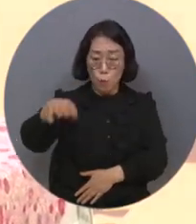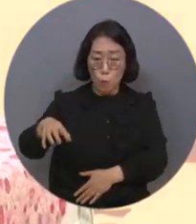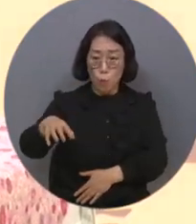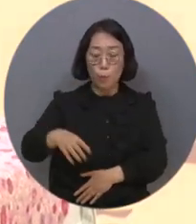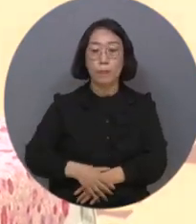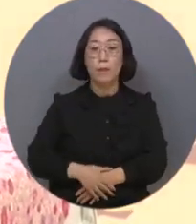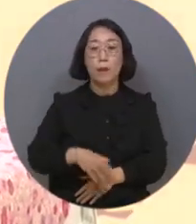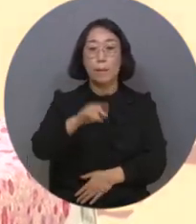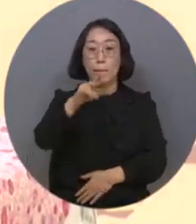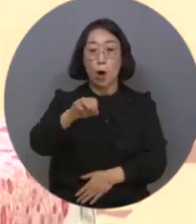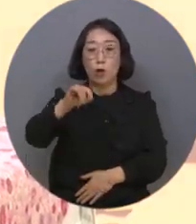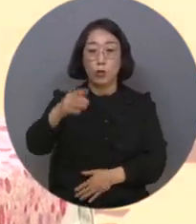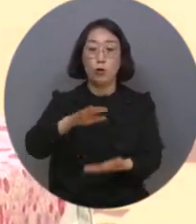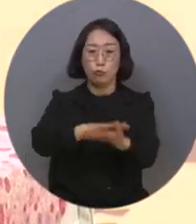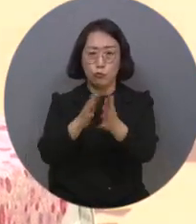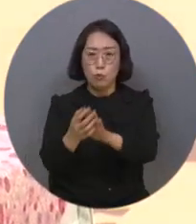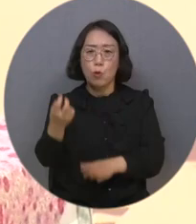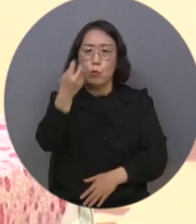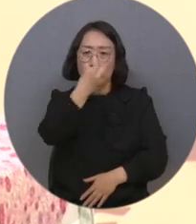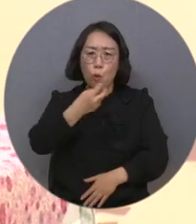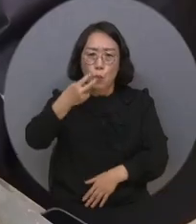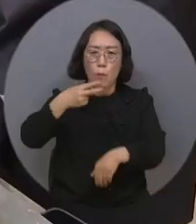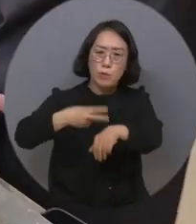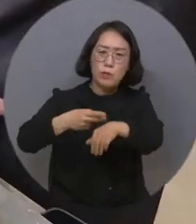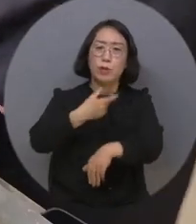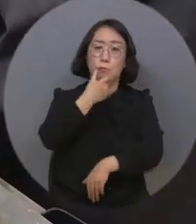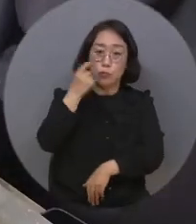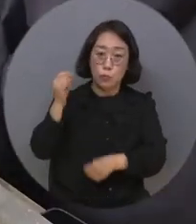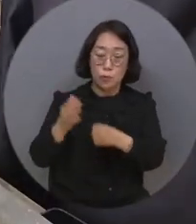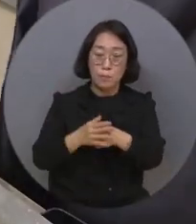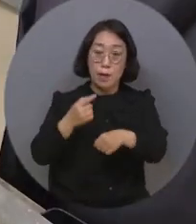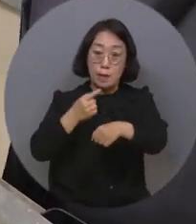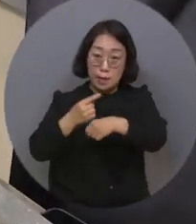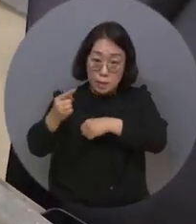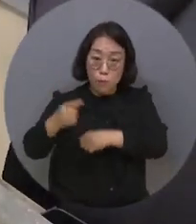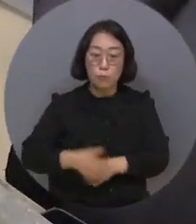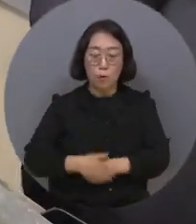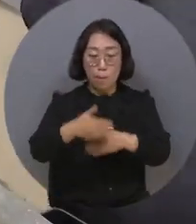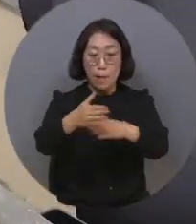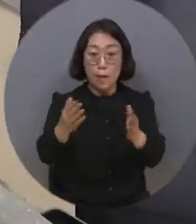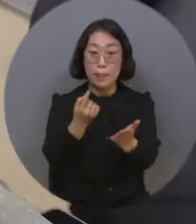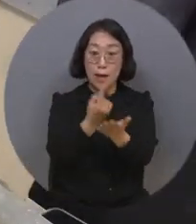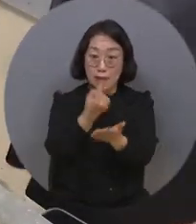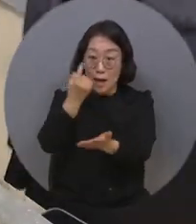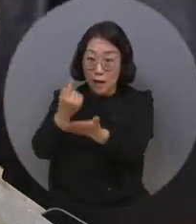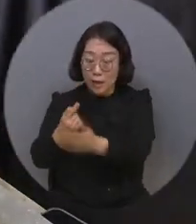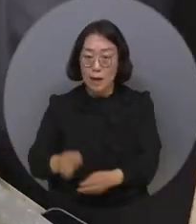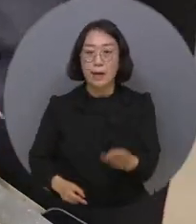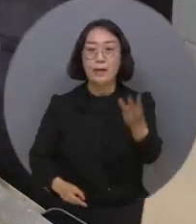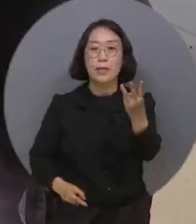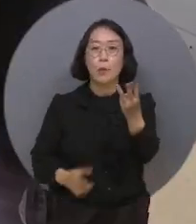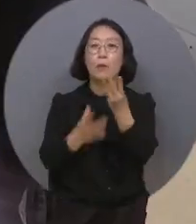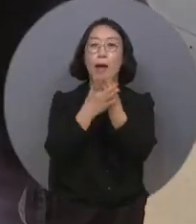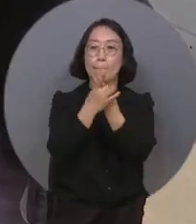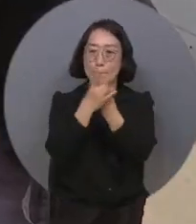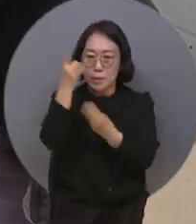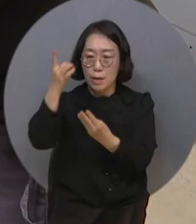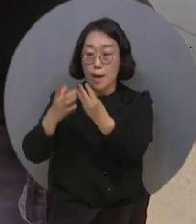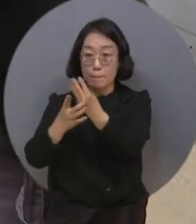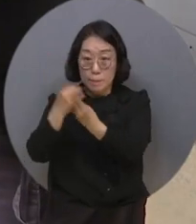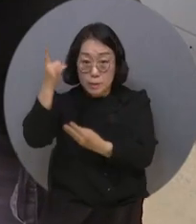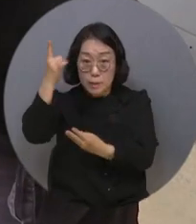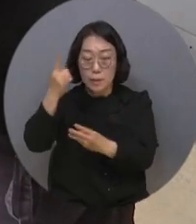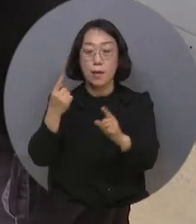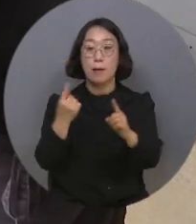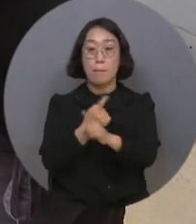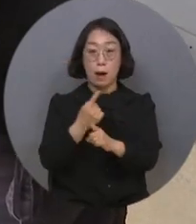교사 돌봄 인력이 부족해 운영이 어려운 만큼 내년부터 하나급 규모 병설 유치원 세 곳을 한 곳으로 통합하는 등